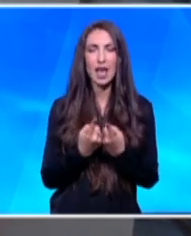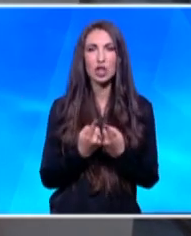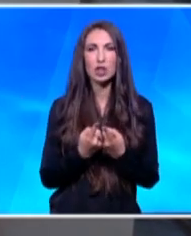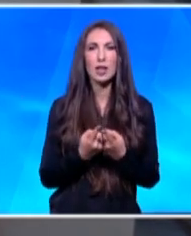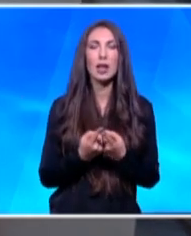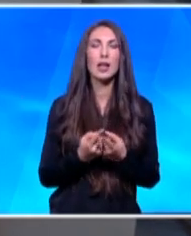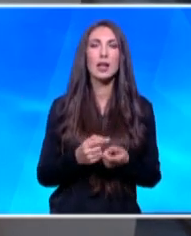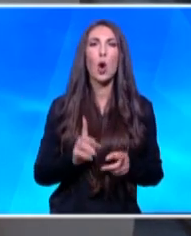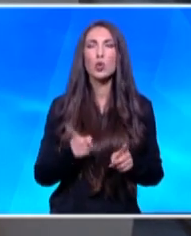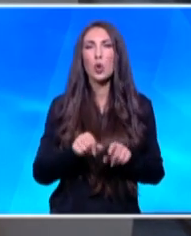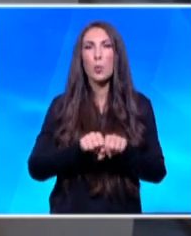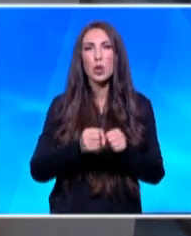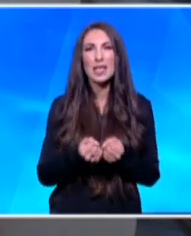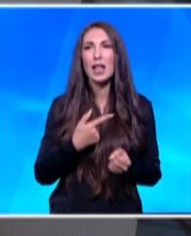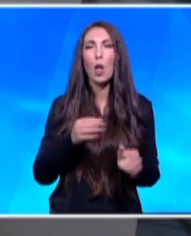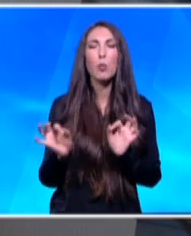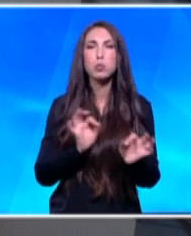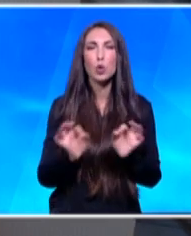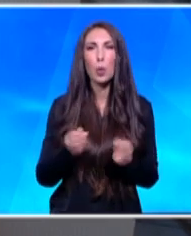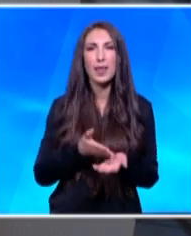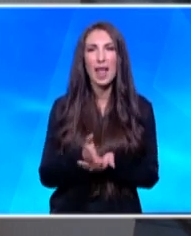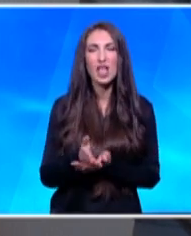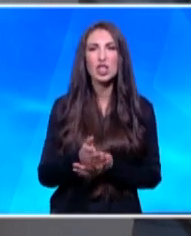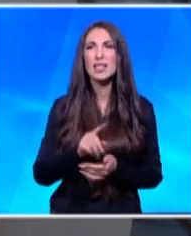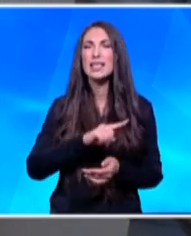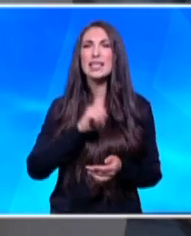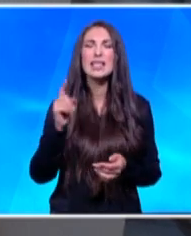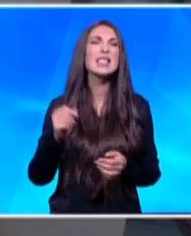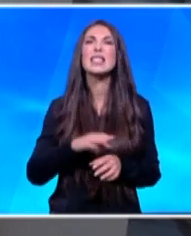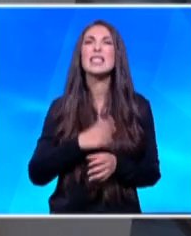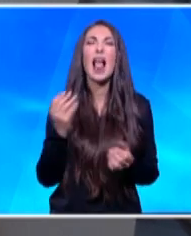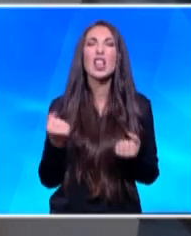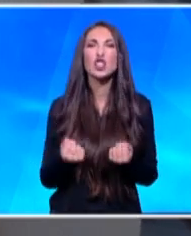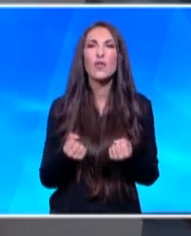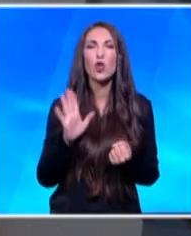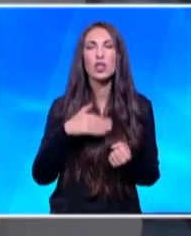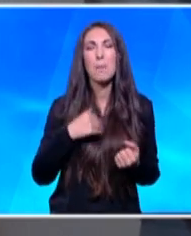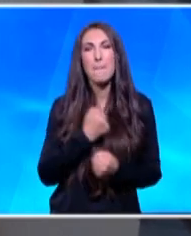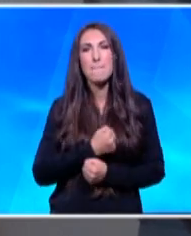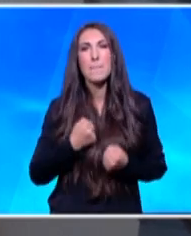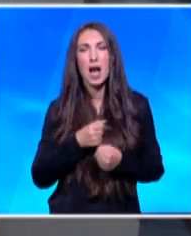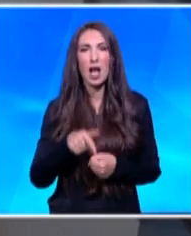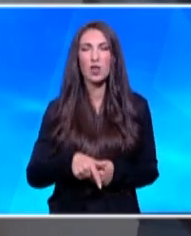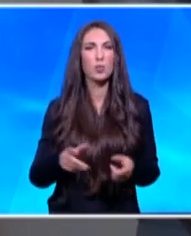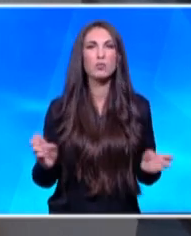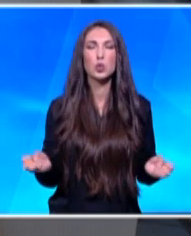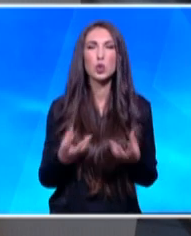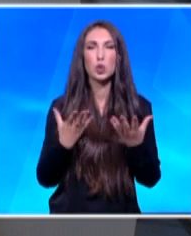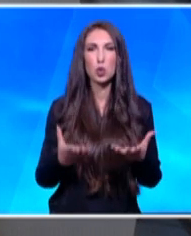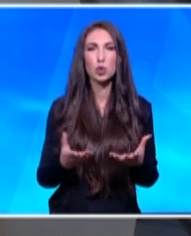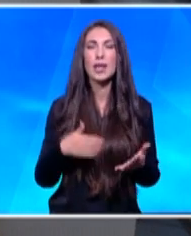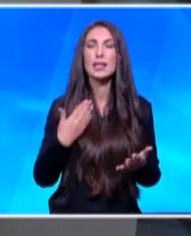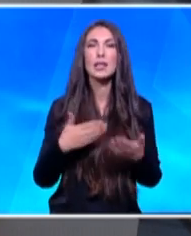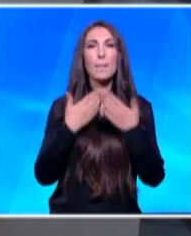са пострадали по подобен начин и цял живот ще носят мъката по това, което се е случило, искам